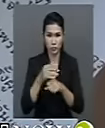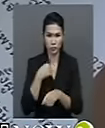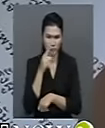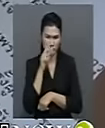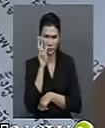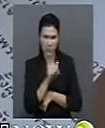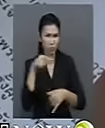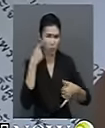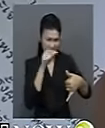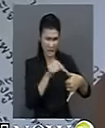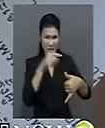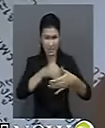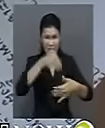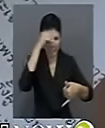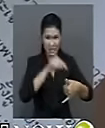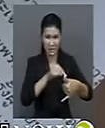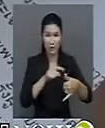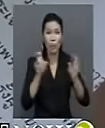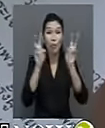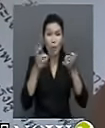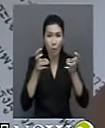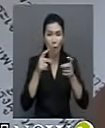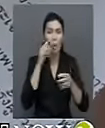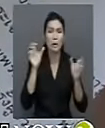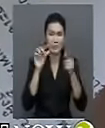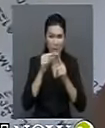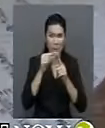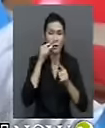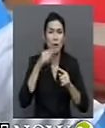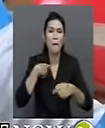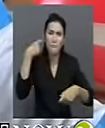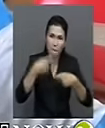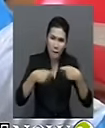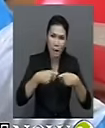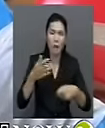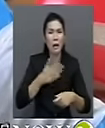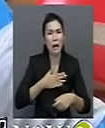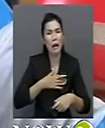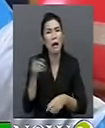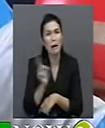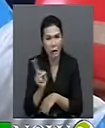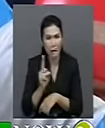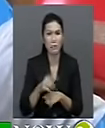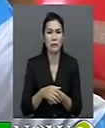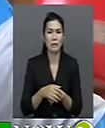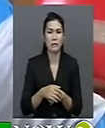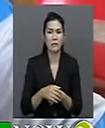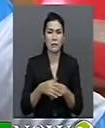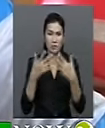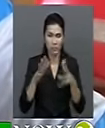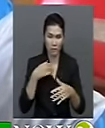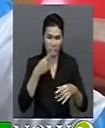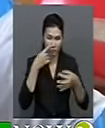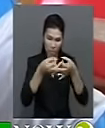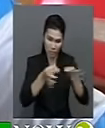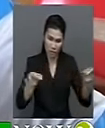ของน้องปลานี่แหละนะครับซึ่งหัวข้อคือความลำบากความต้องการของข้าพเจ้าคืออะไรแล้วไปดูเนื้อ